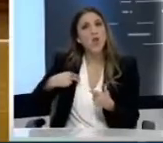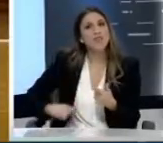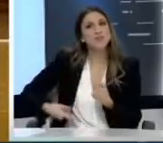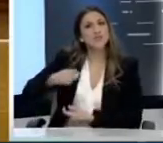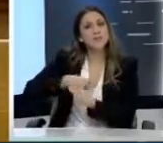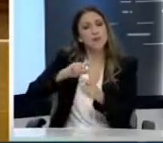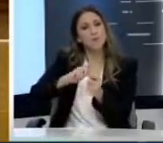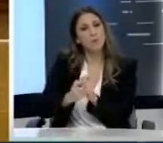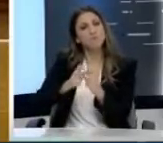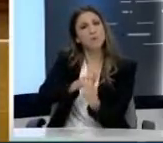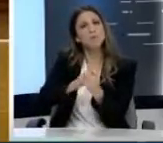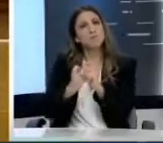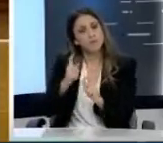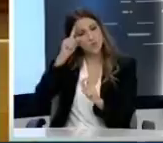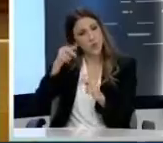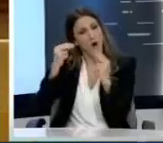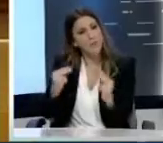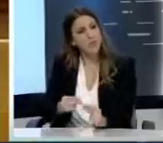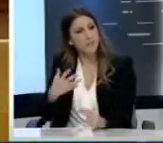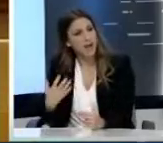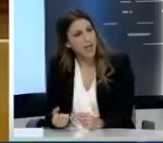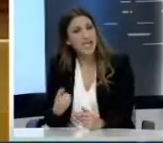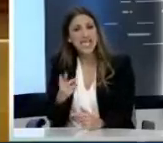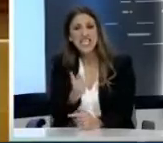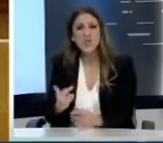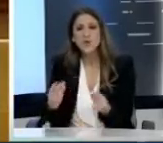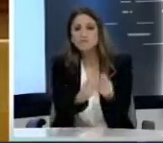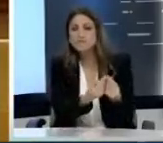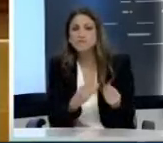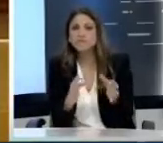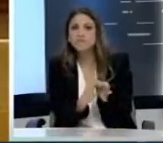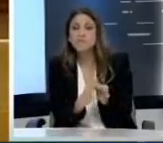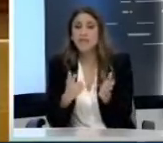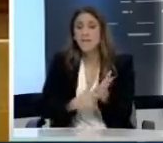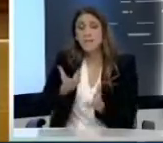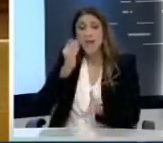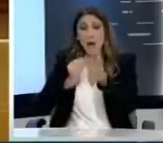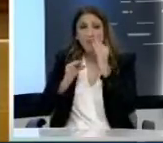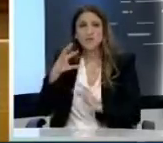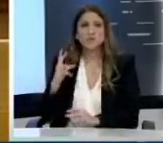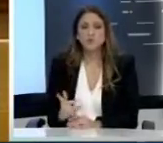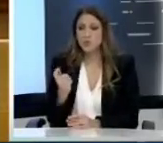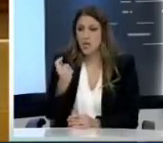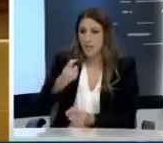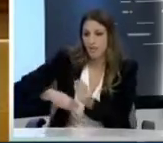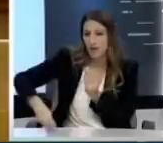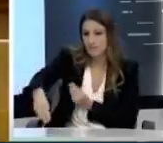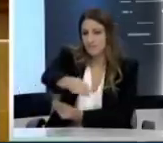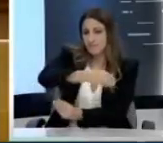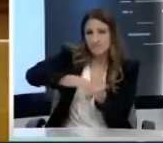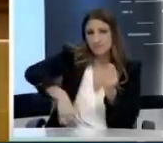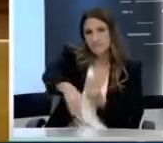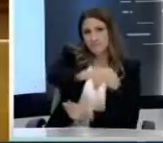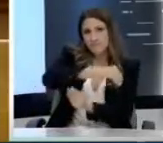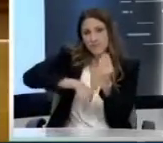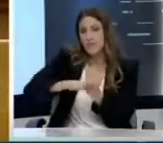επιχειρήσεις να είναι και αποτελεσματικές αλλά και κοινωνικές. Πρέπει να μάθεις πώς να έχεις τη χρηματοδότηση